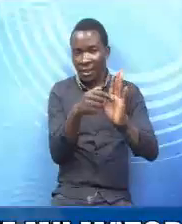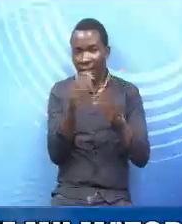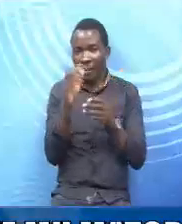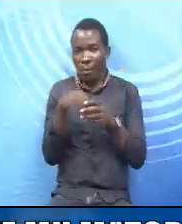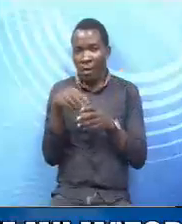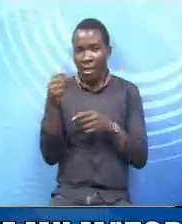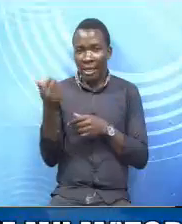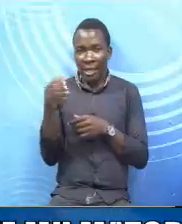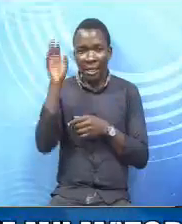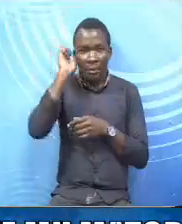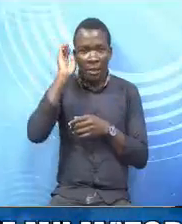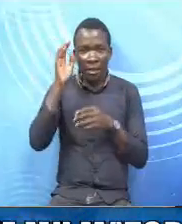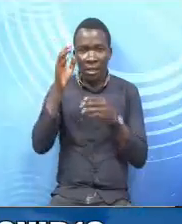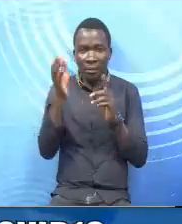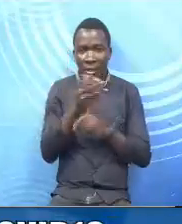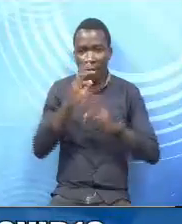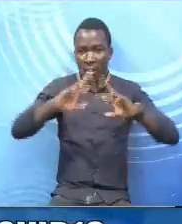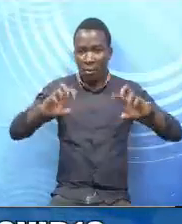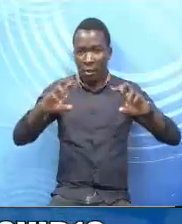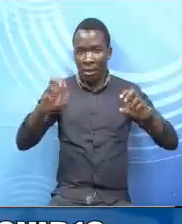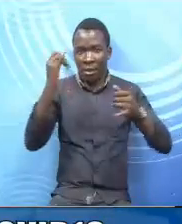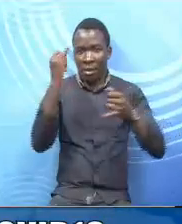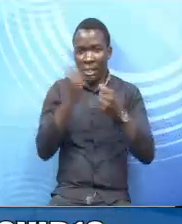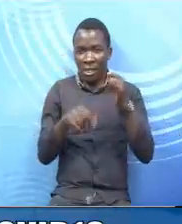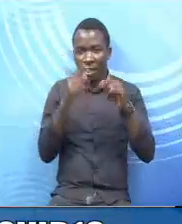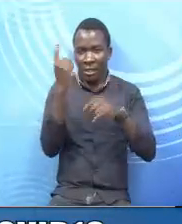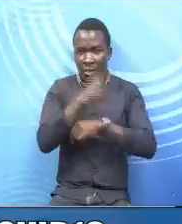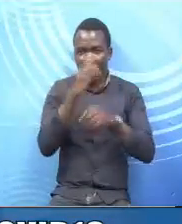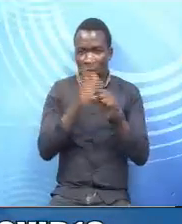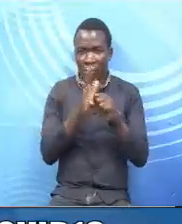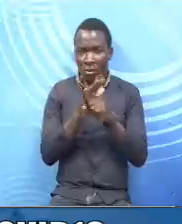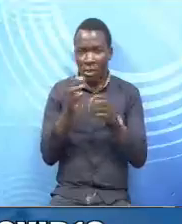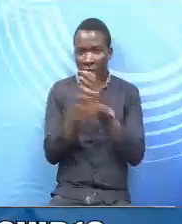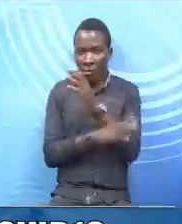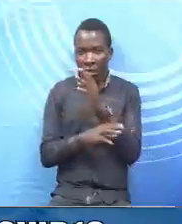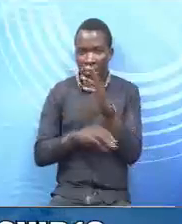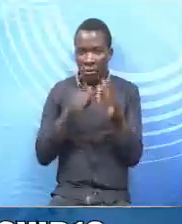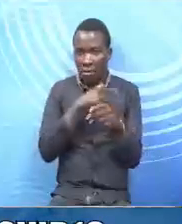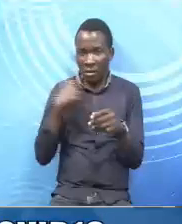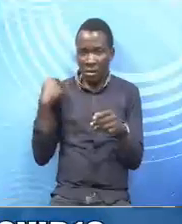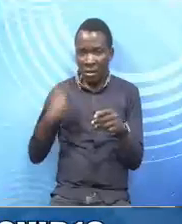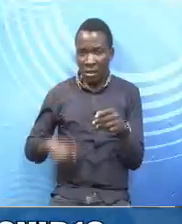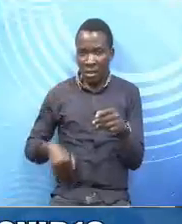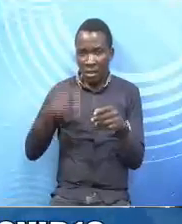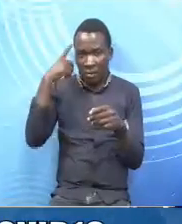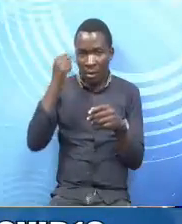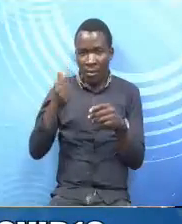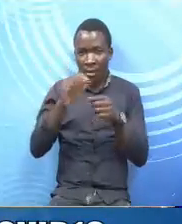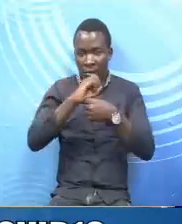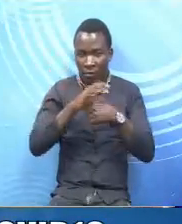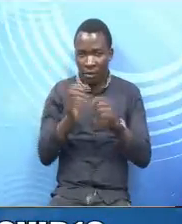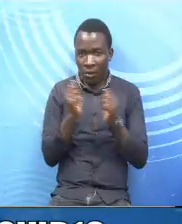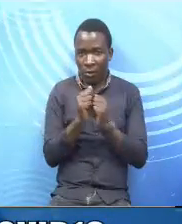Mu yandi makuru, ibyavuye mu bushakashatsi bumaze iminsi bukorerwa mu Bushinwa ngo hamenyekane inkomoko y'icyorezo cya